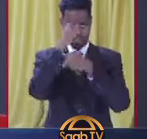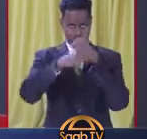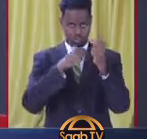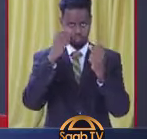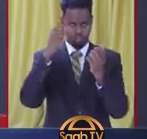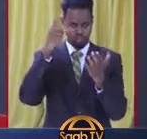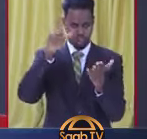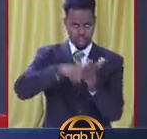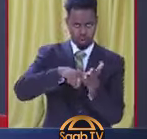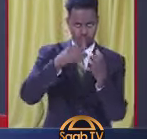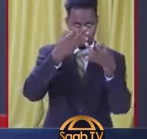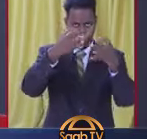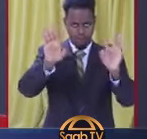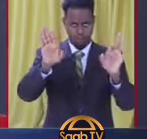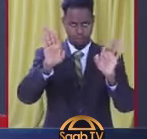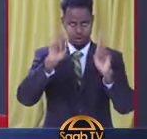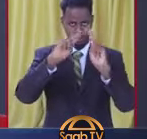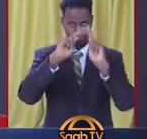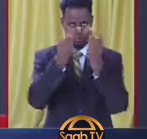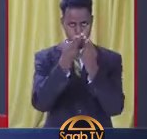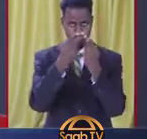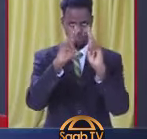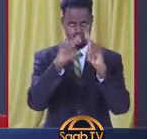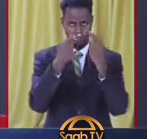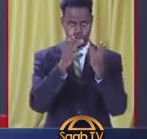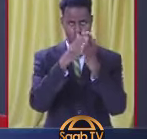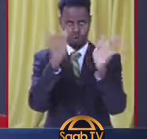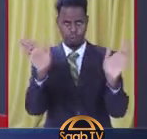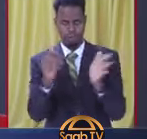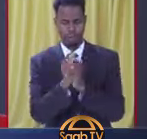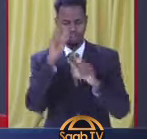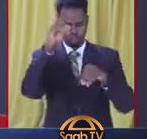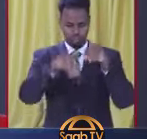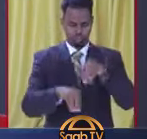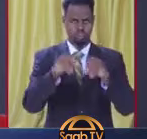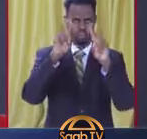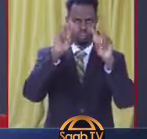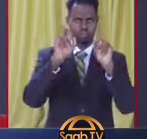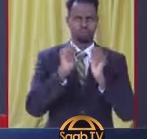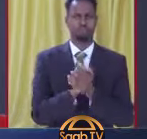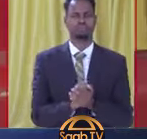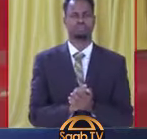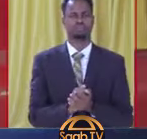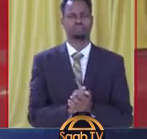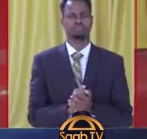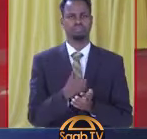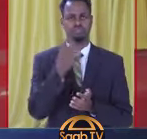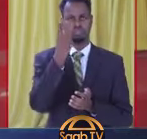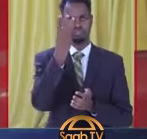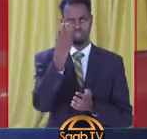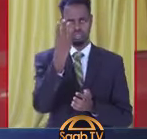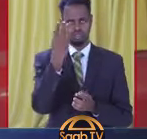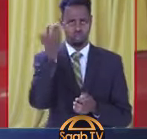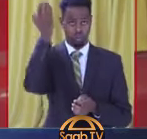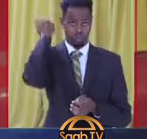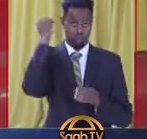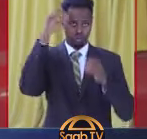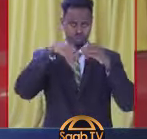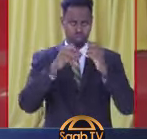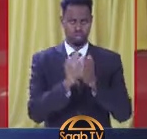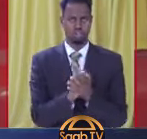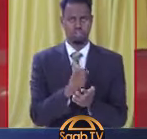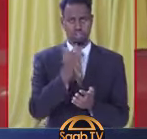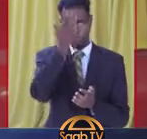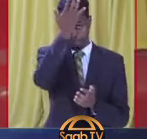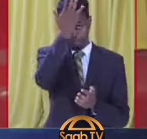sharci, maxkamaddu waa hurtay, waa qarqooda, laakiin doorasho ma dhigi karaa mar labaad. Saddexda horumar loo sheegayay ilaa